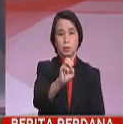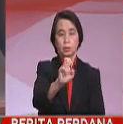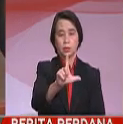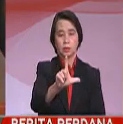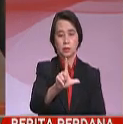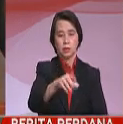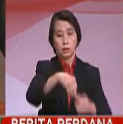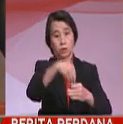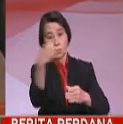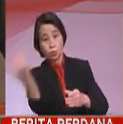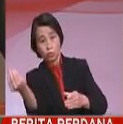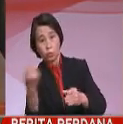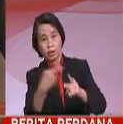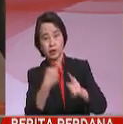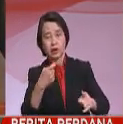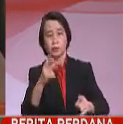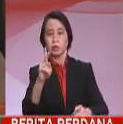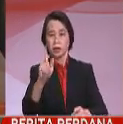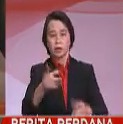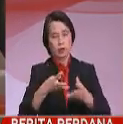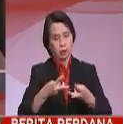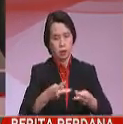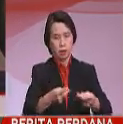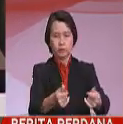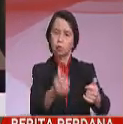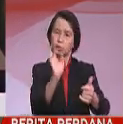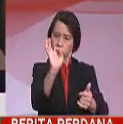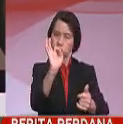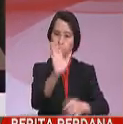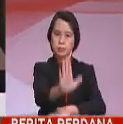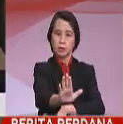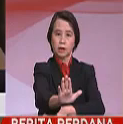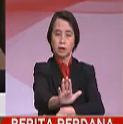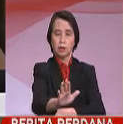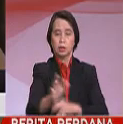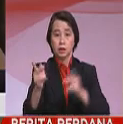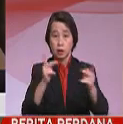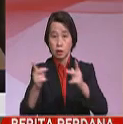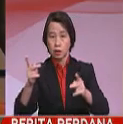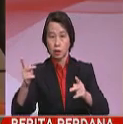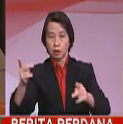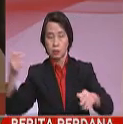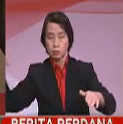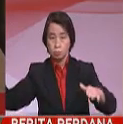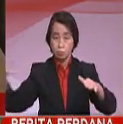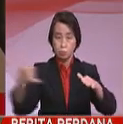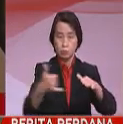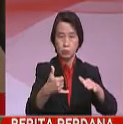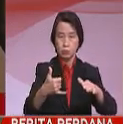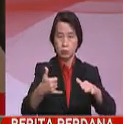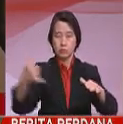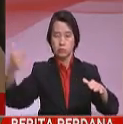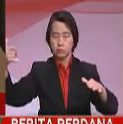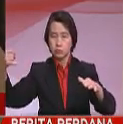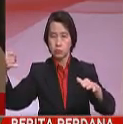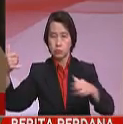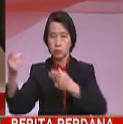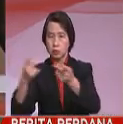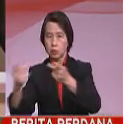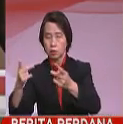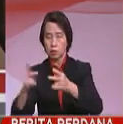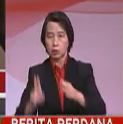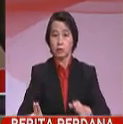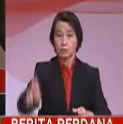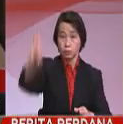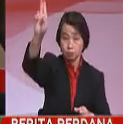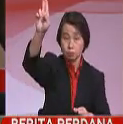dari Ibu Negara masih lancar sejak petang tadi. Namun kenderaan yang memasuki semua keluar pintu masuk utara